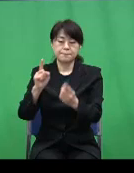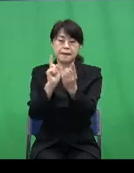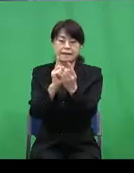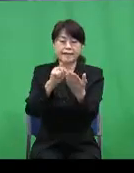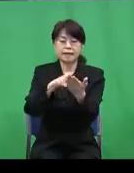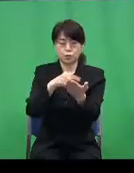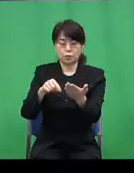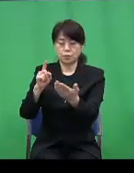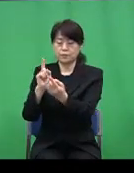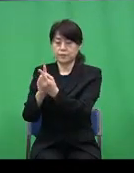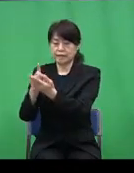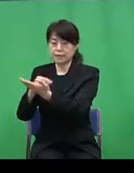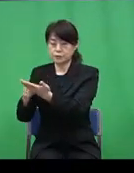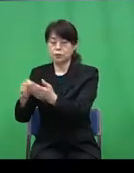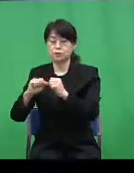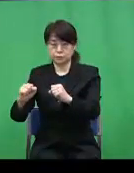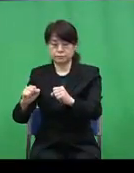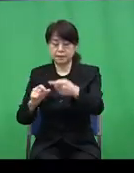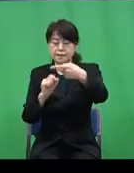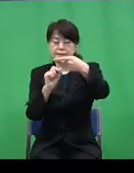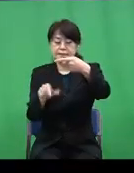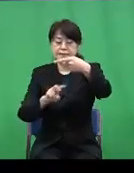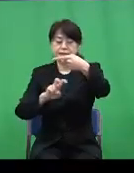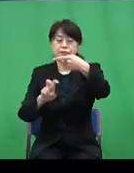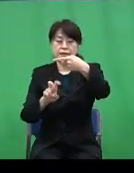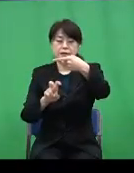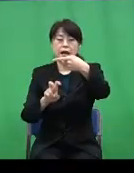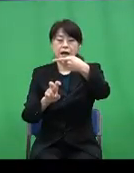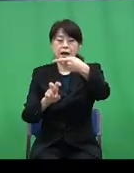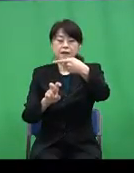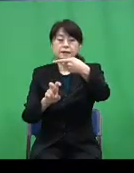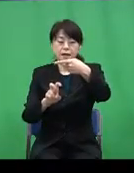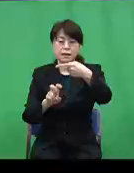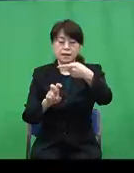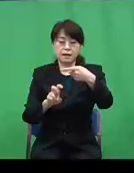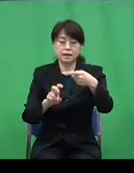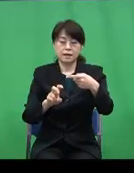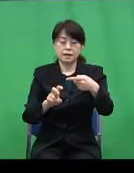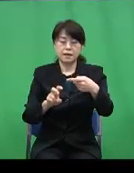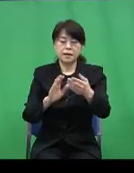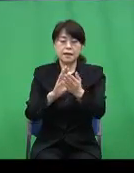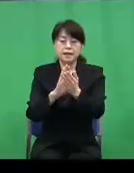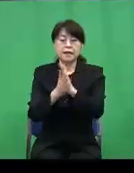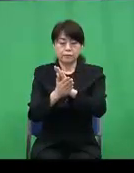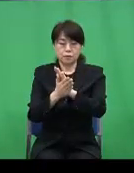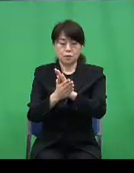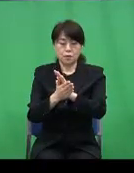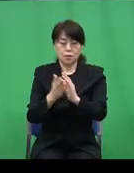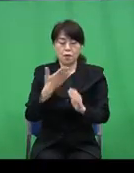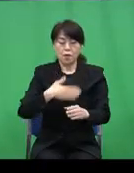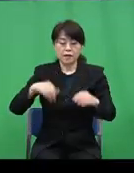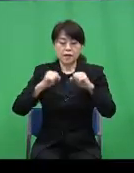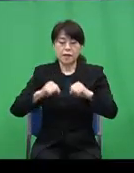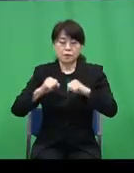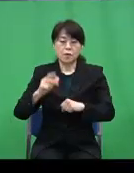対処すると、1月20日付でですね、私どもの厚生部の健康課から改め